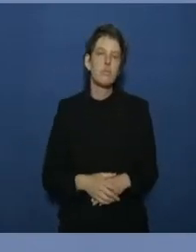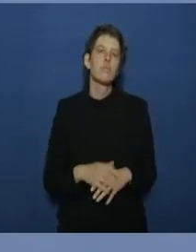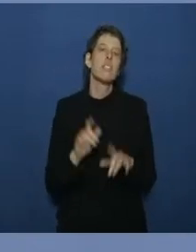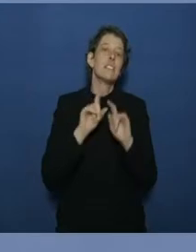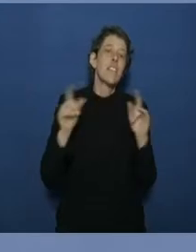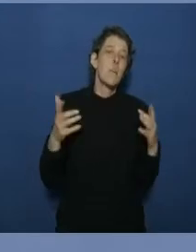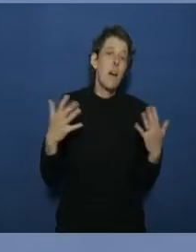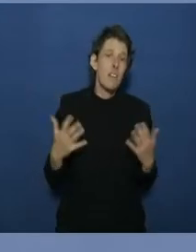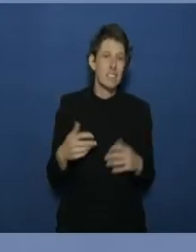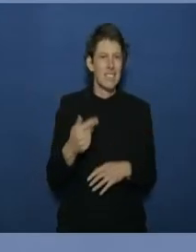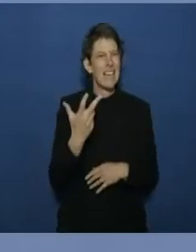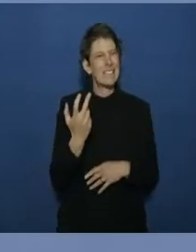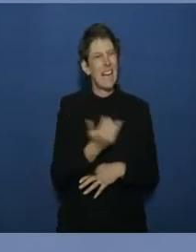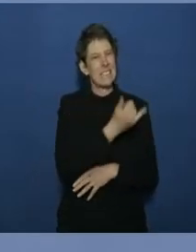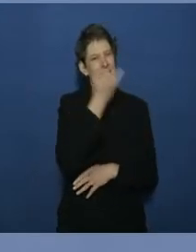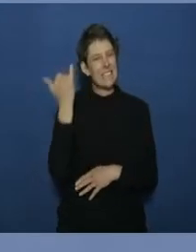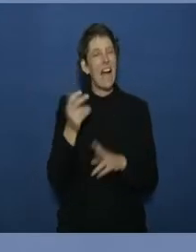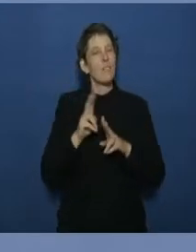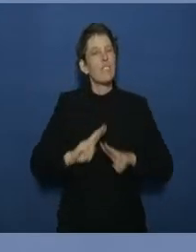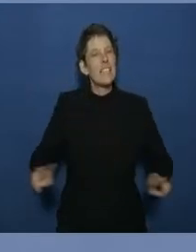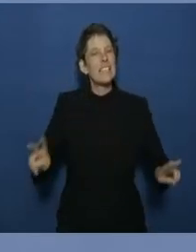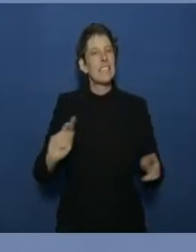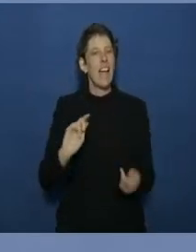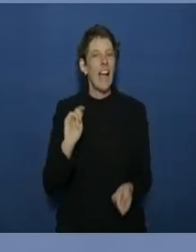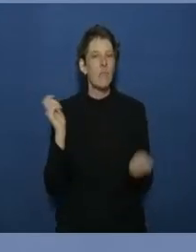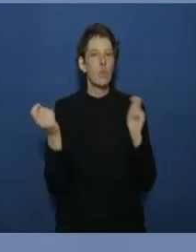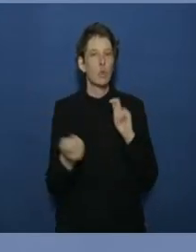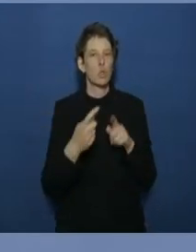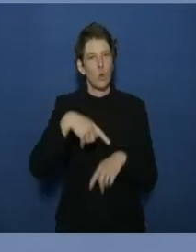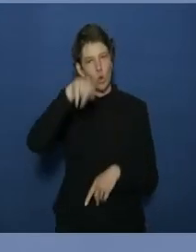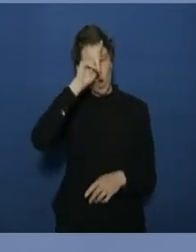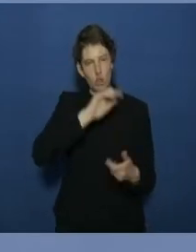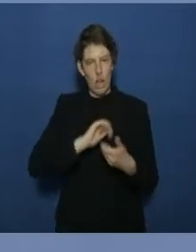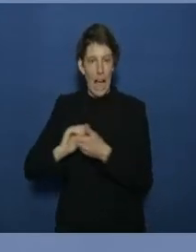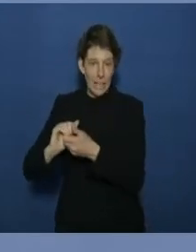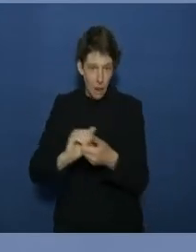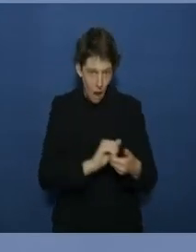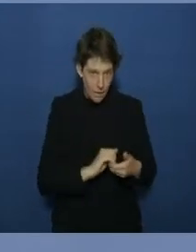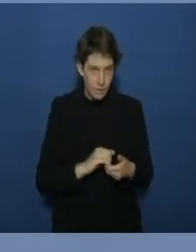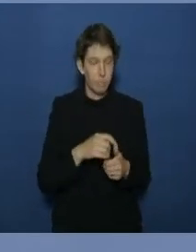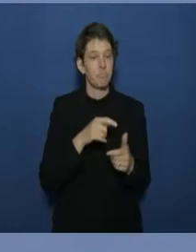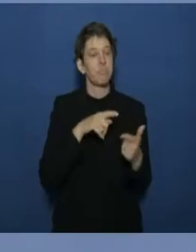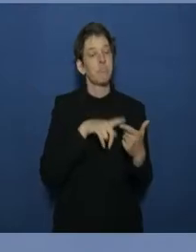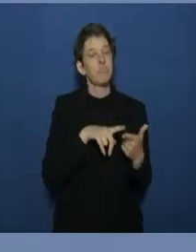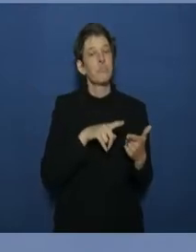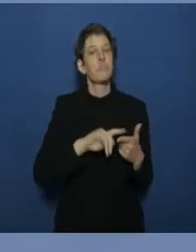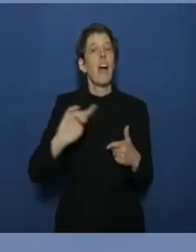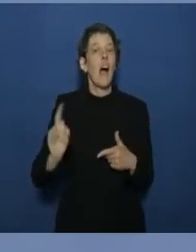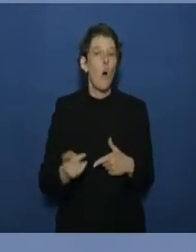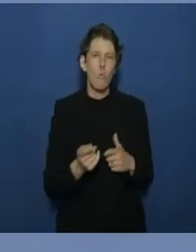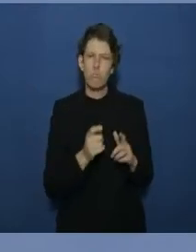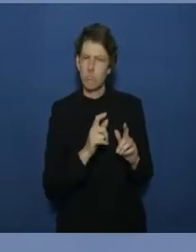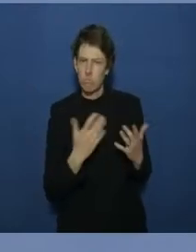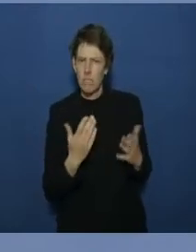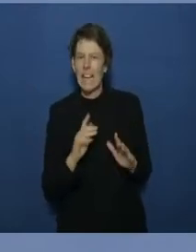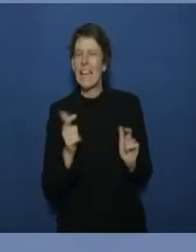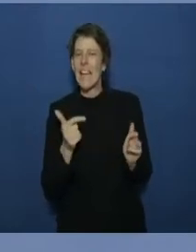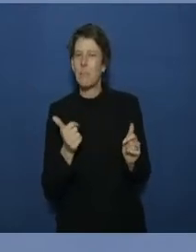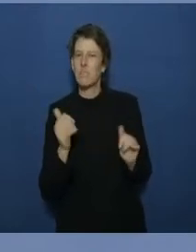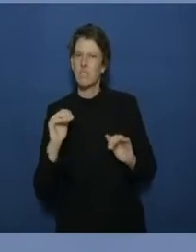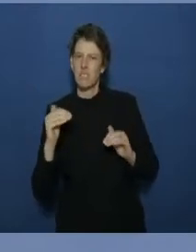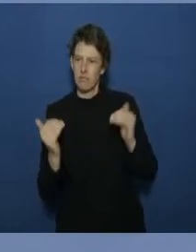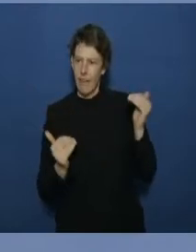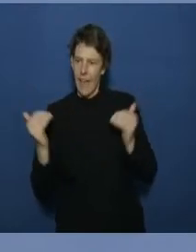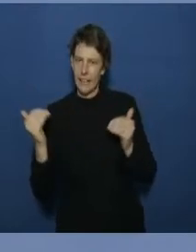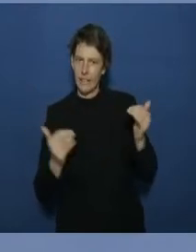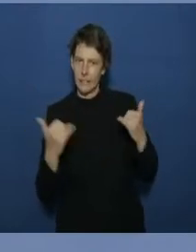30 Jahre friedliche Revolution und deutsche Einheit sein. Außerdem Themen und Schritte zur weiteren Angleichung der Lebensverhältnisse zwischen